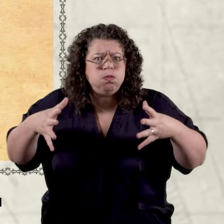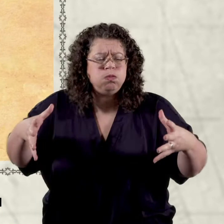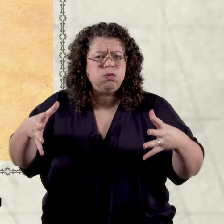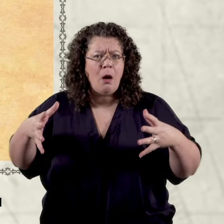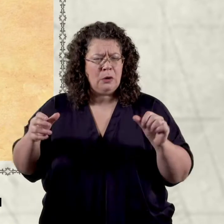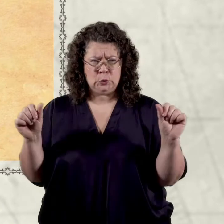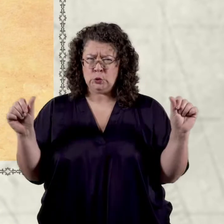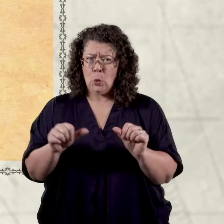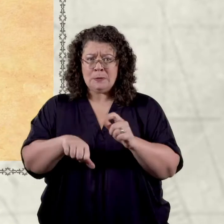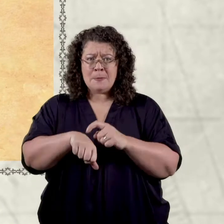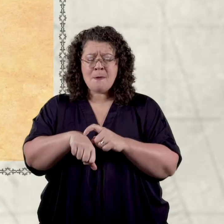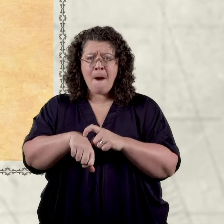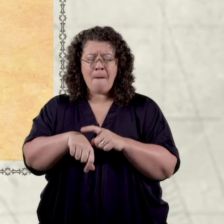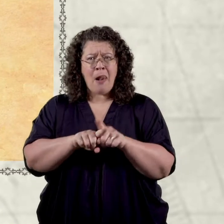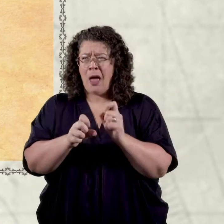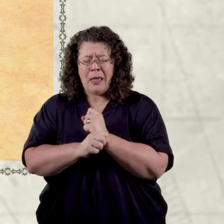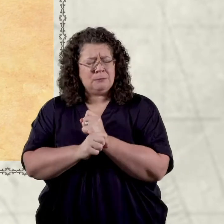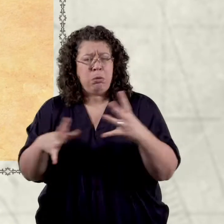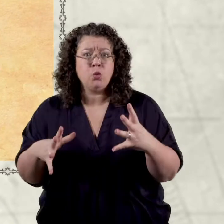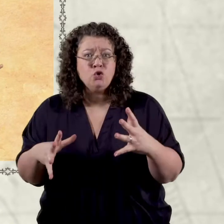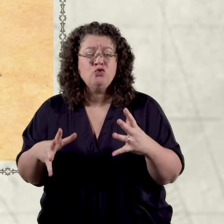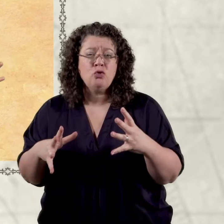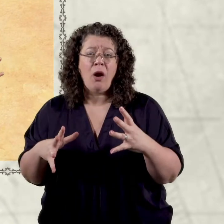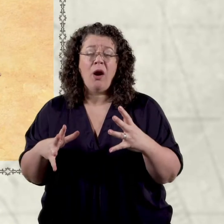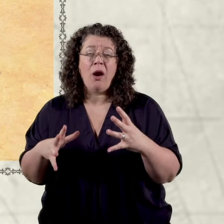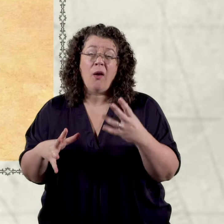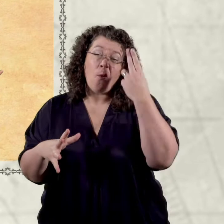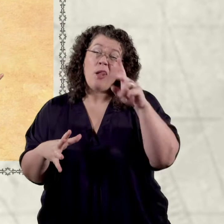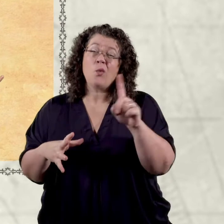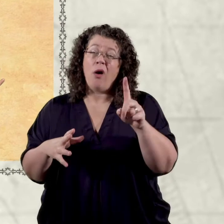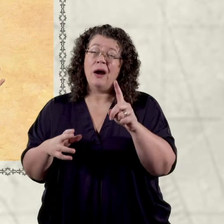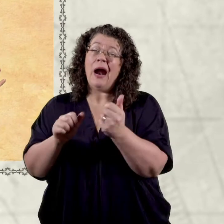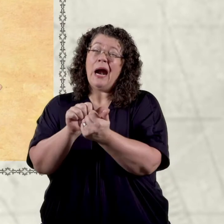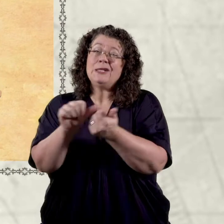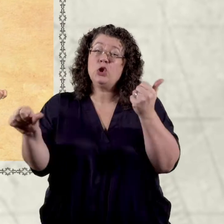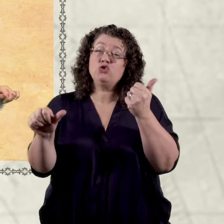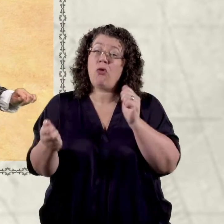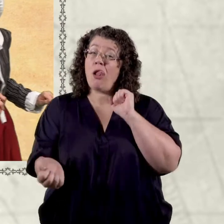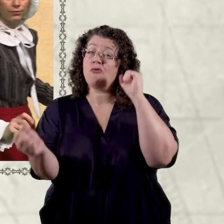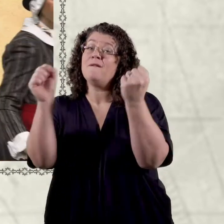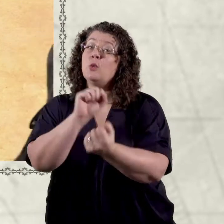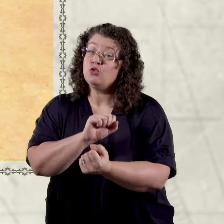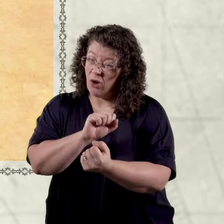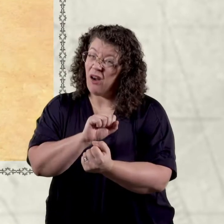o amser. Roedd o fel ffrwydriad. Y chwyldro diwydiannol.